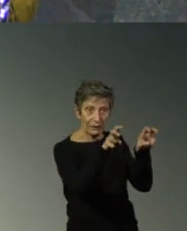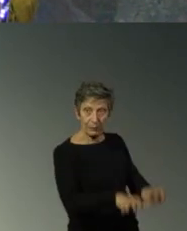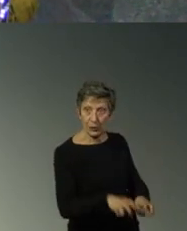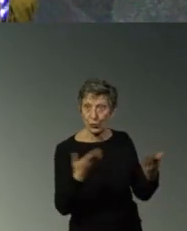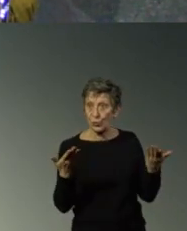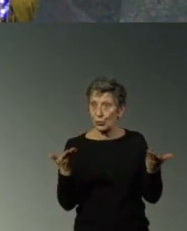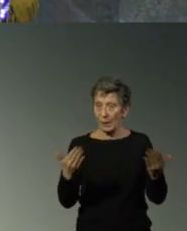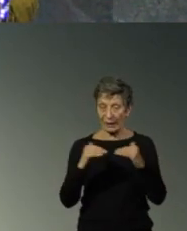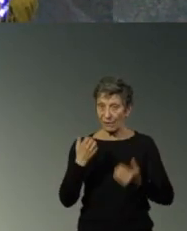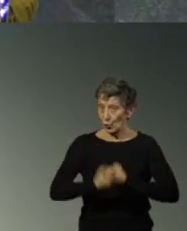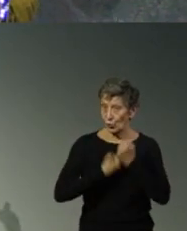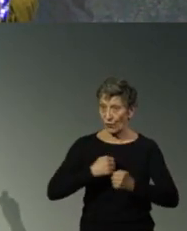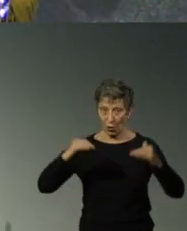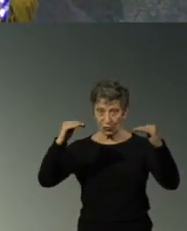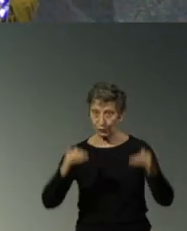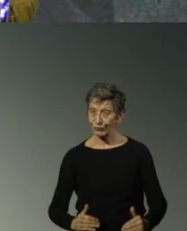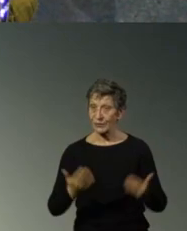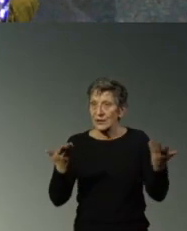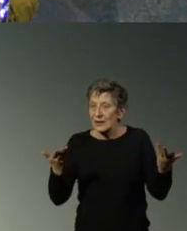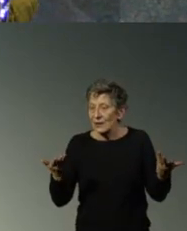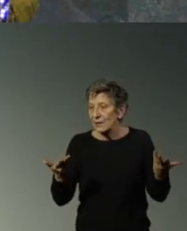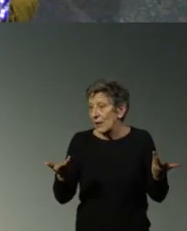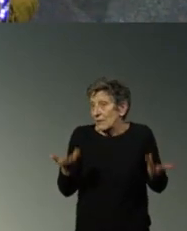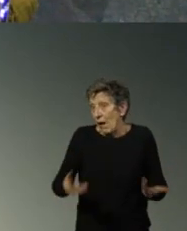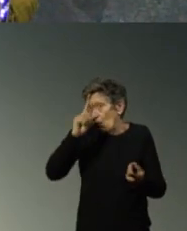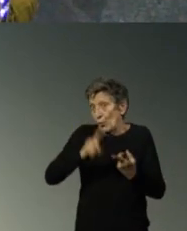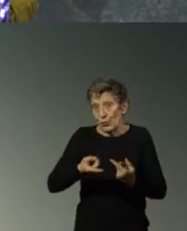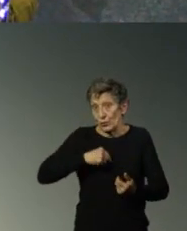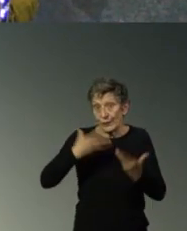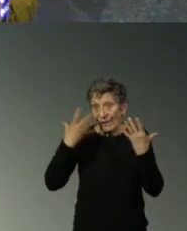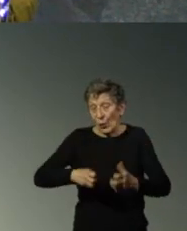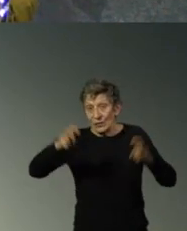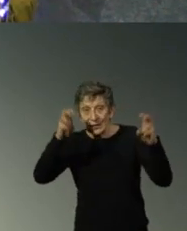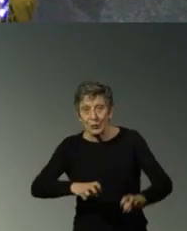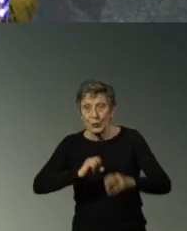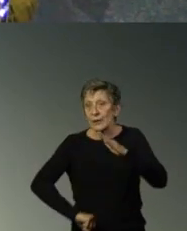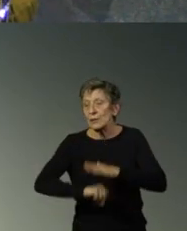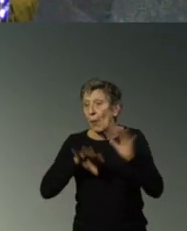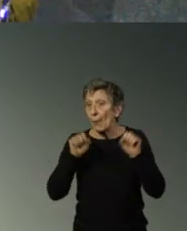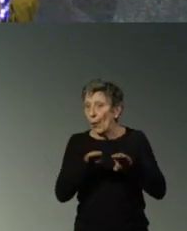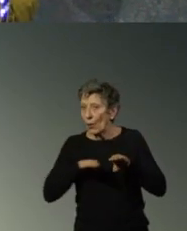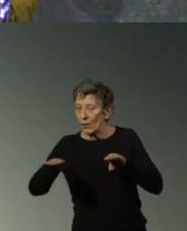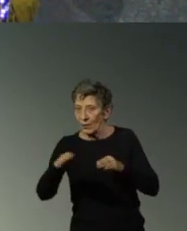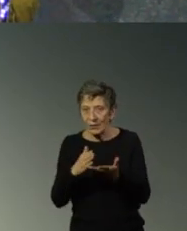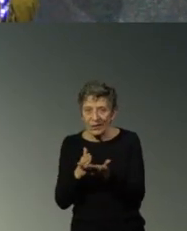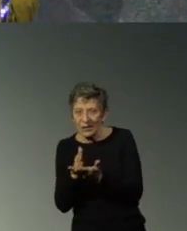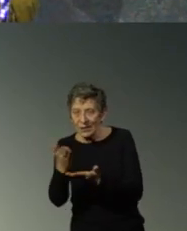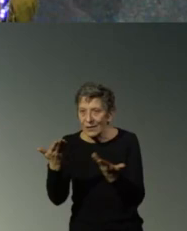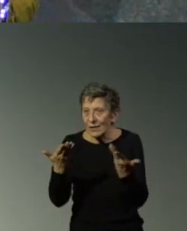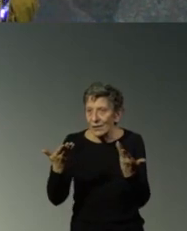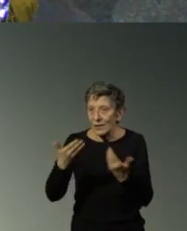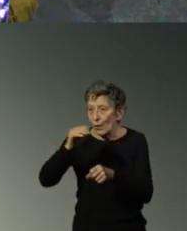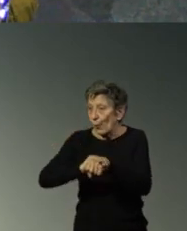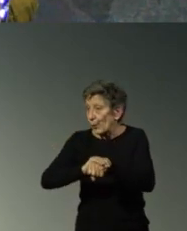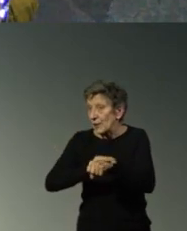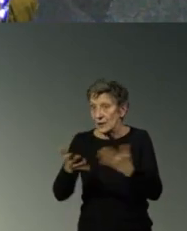C'est un objectif louable, un horizon louable de le diminuer le plus possible. Alors pour ça, il y a la voie politique. Pour être entendu par des politiques qui vont avoir en